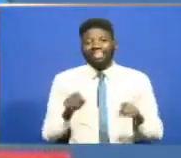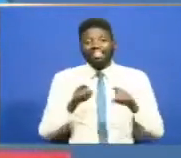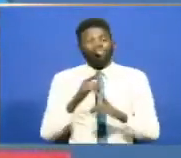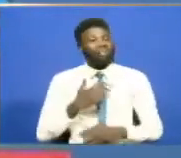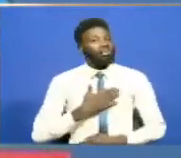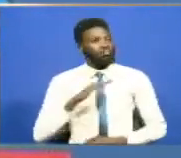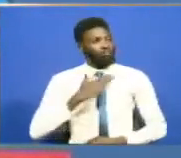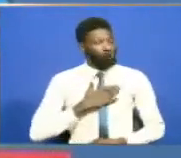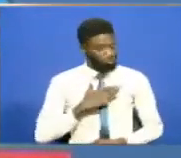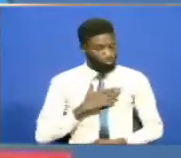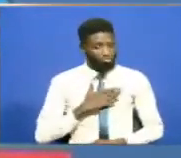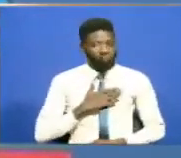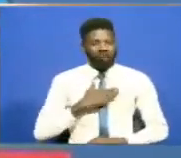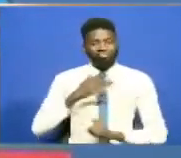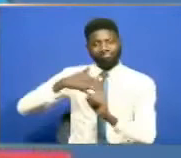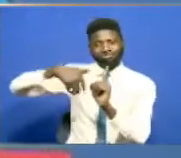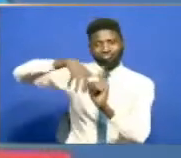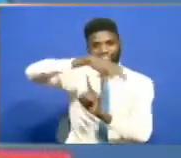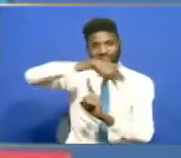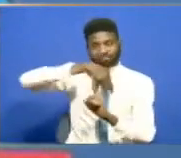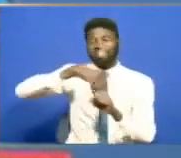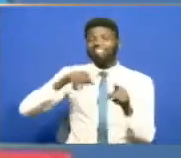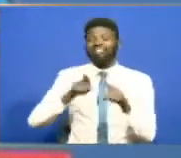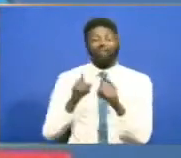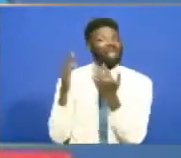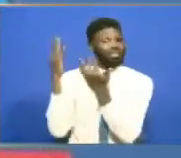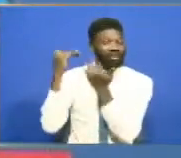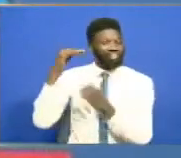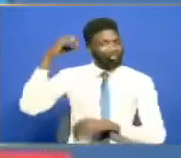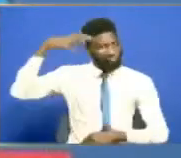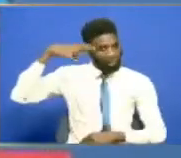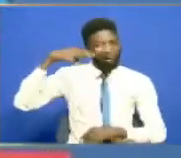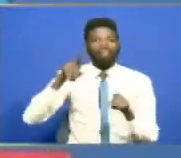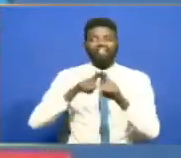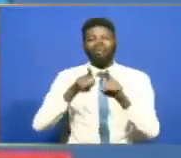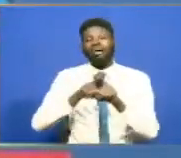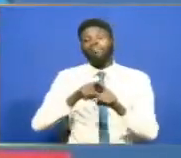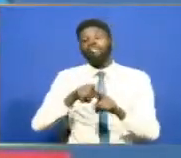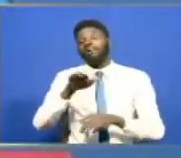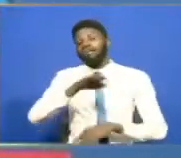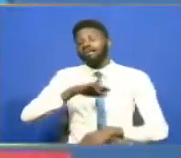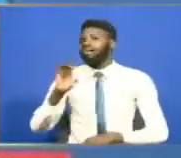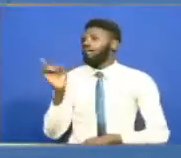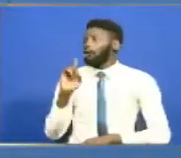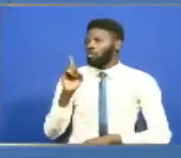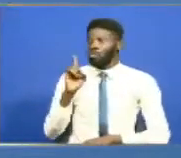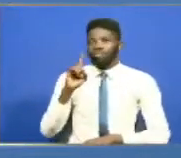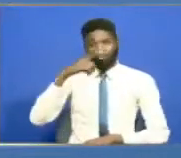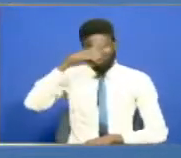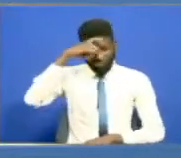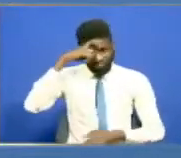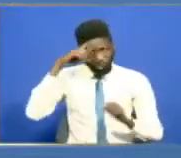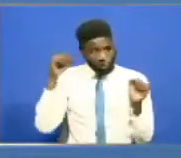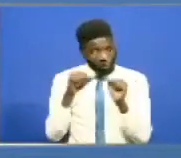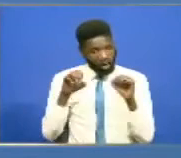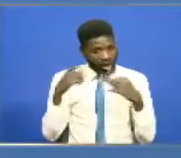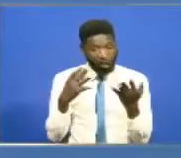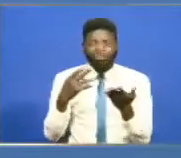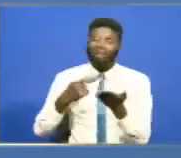na viungani mwake pia tunatarajia kuwepo kwa vipindi vya jua sawia na sehemu za hapa Nairobi. Viwango vya joto vitasalia kwa